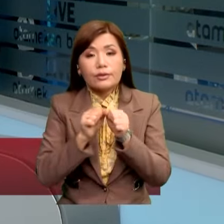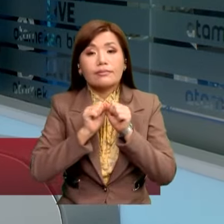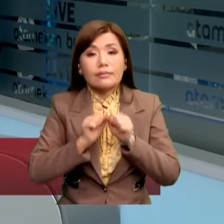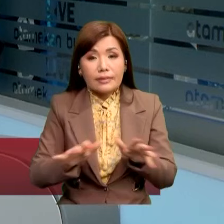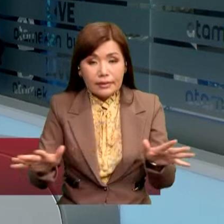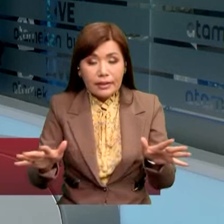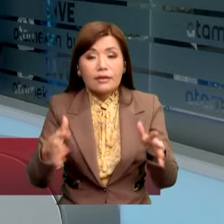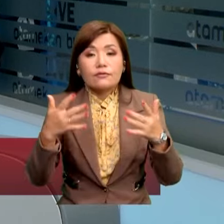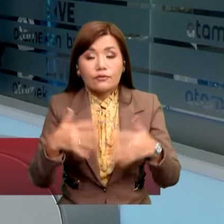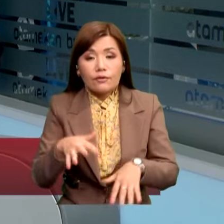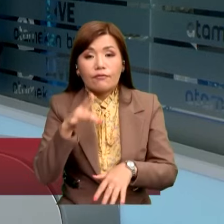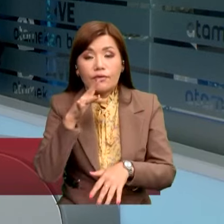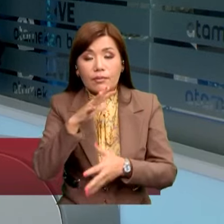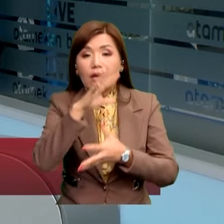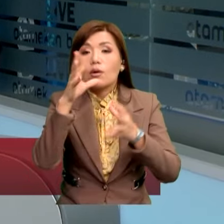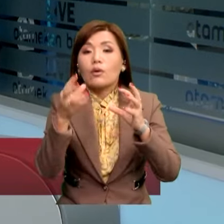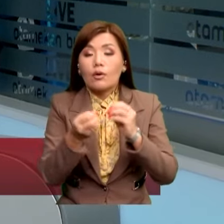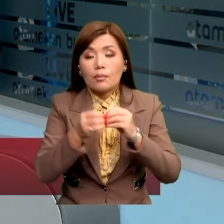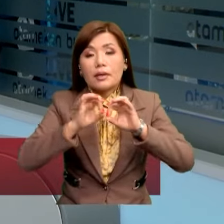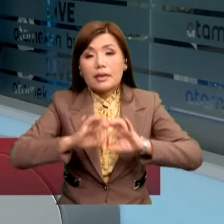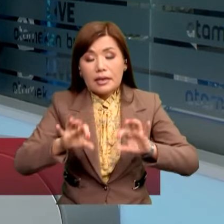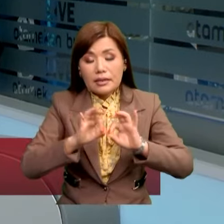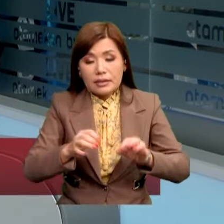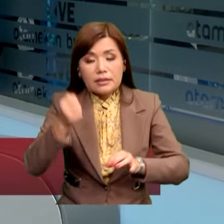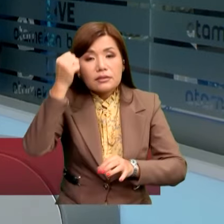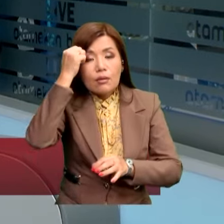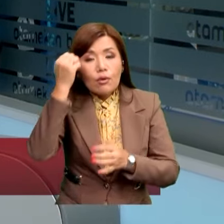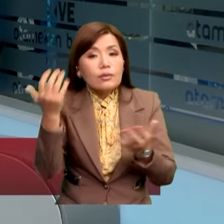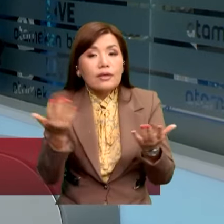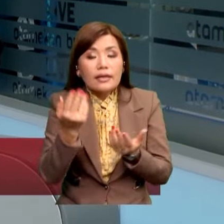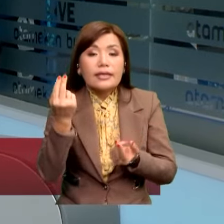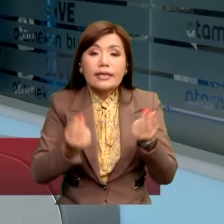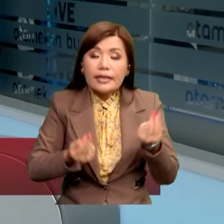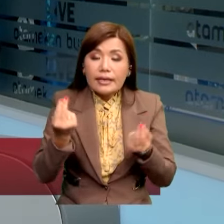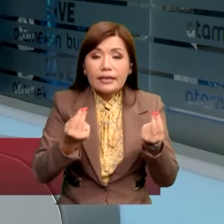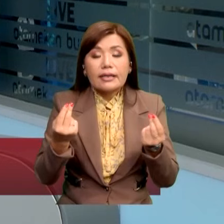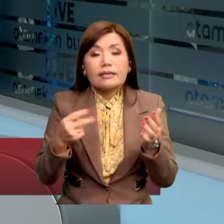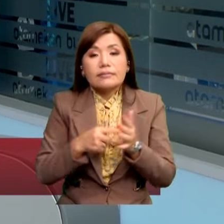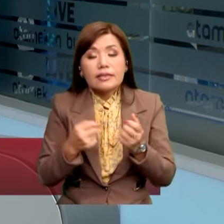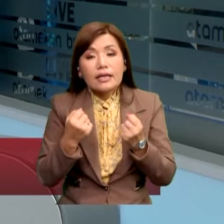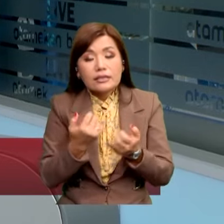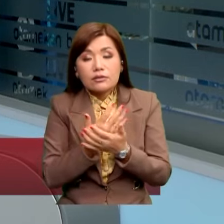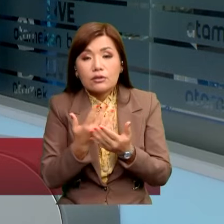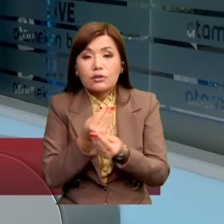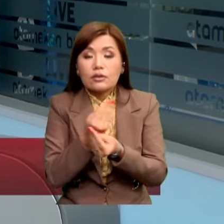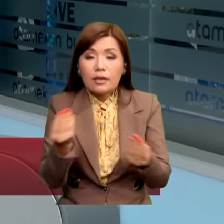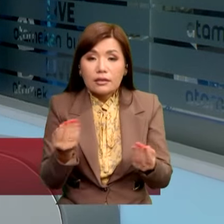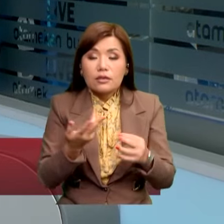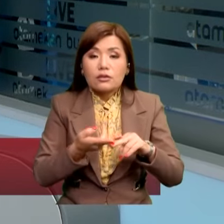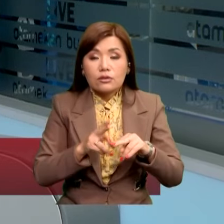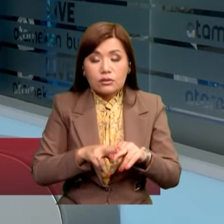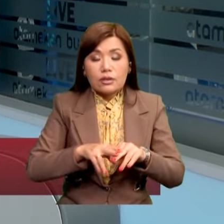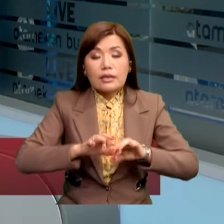разъехались, а значит, время подвести итоги. Чем запомнились эти игры, какую оценку отечественным спортсменам дали в профильном